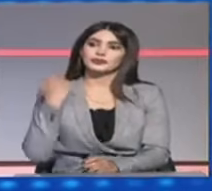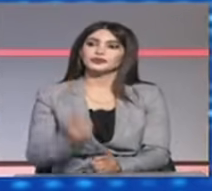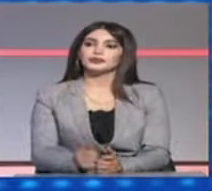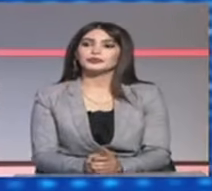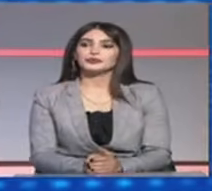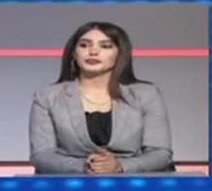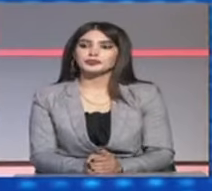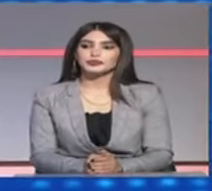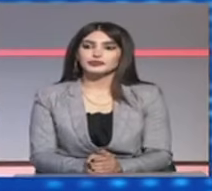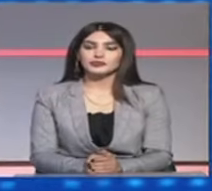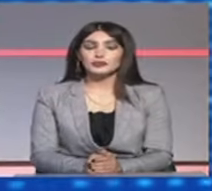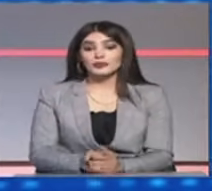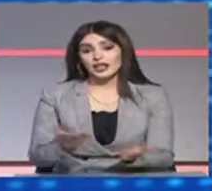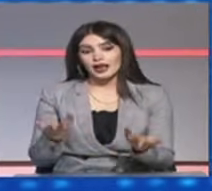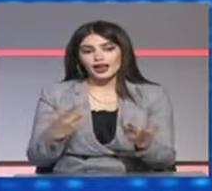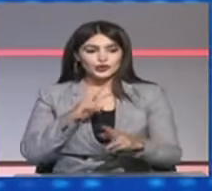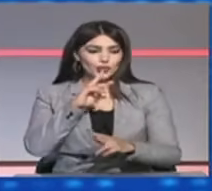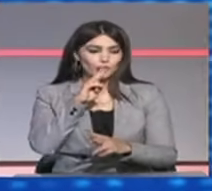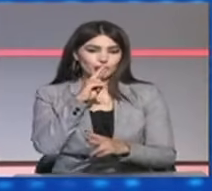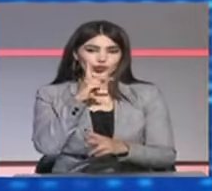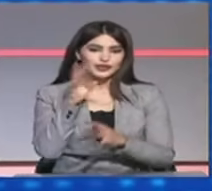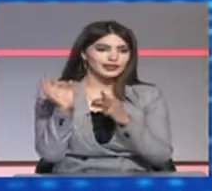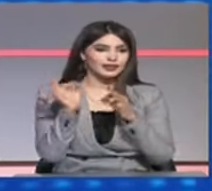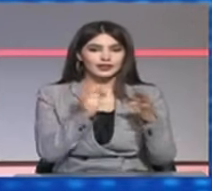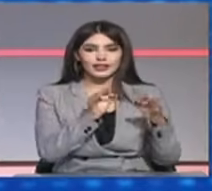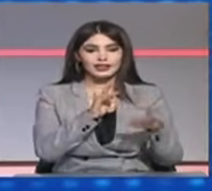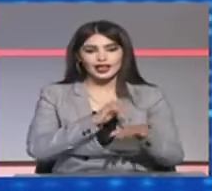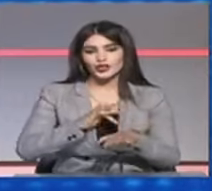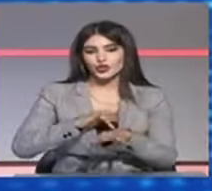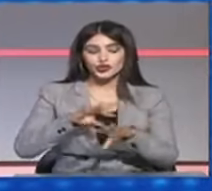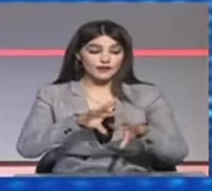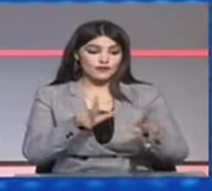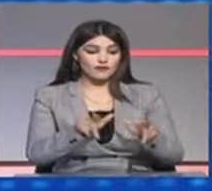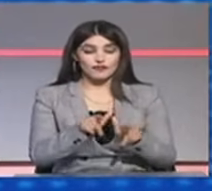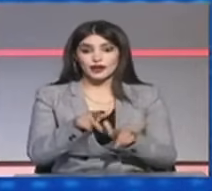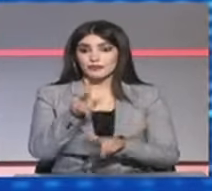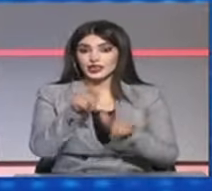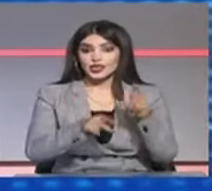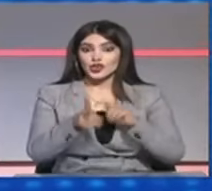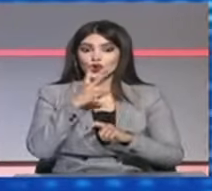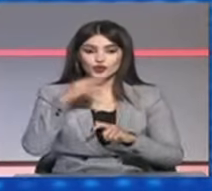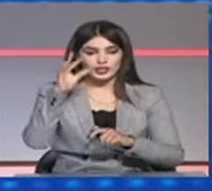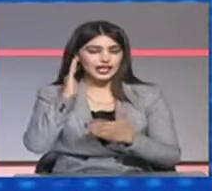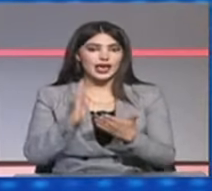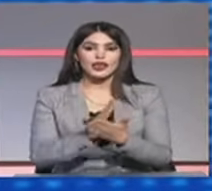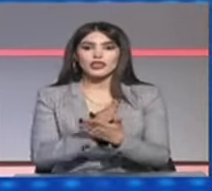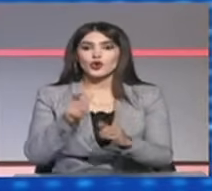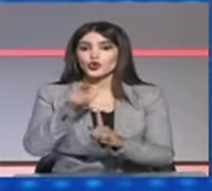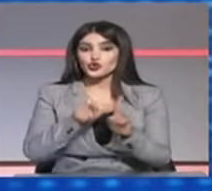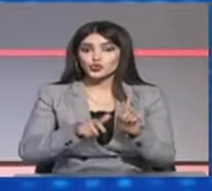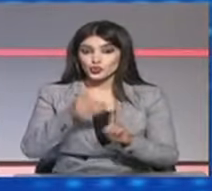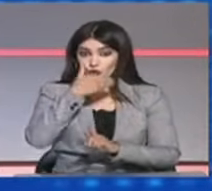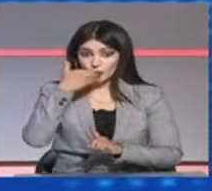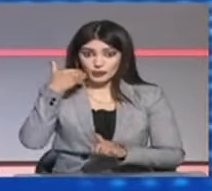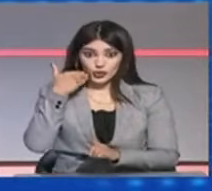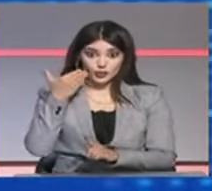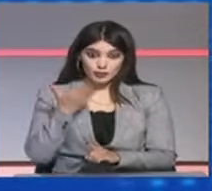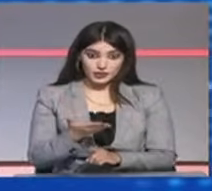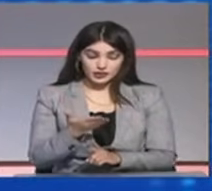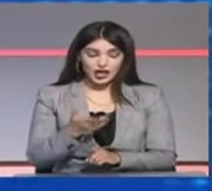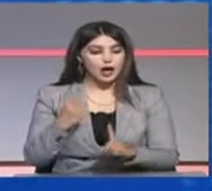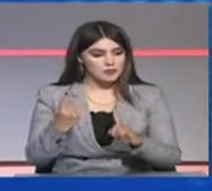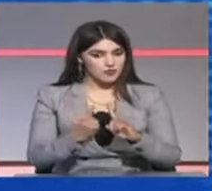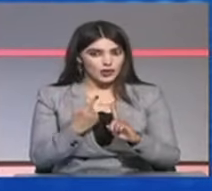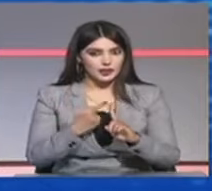هي عاداتنا ترافق الكثير من العائلات التونسيه استعدادا لاستقبال شهر رمضان المعظم من